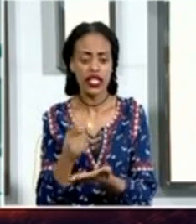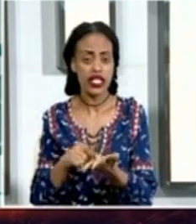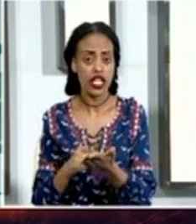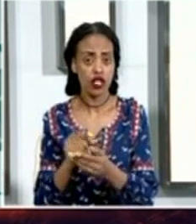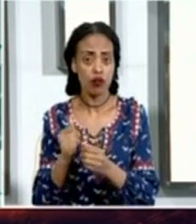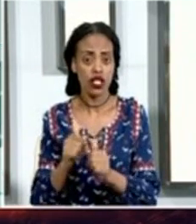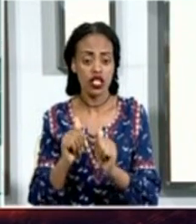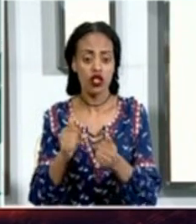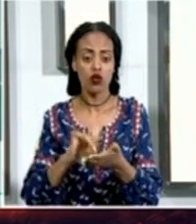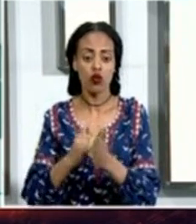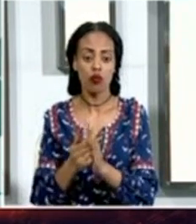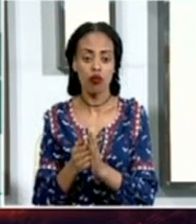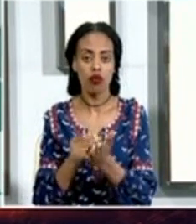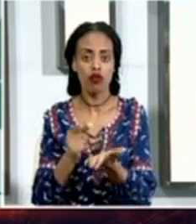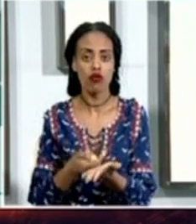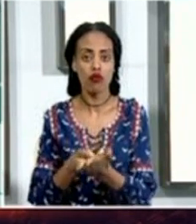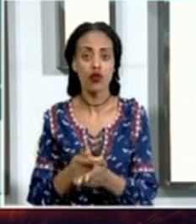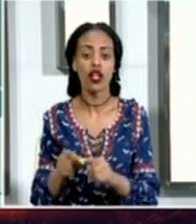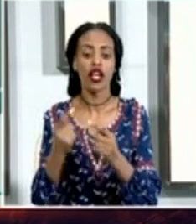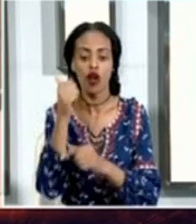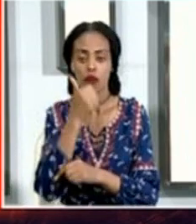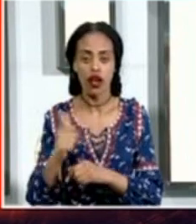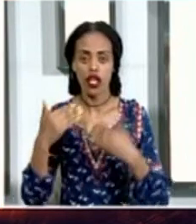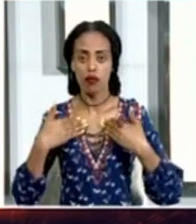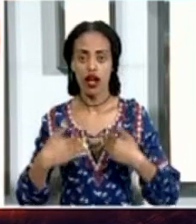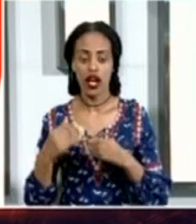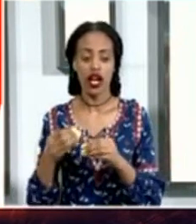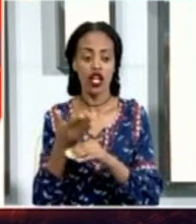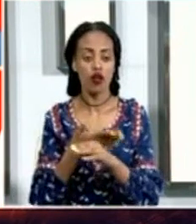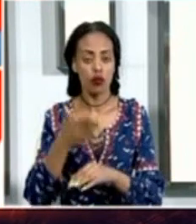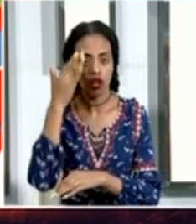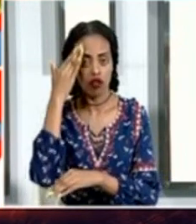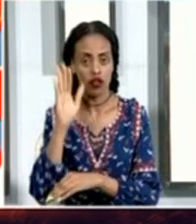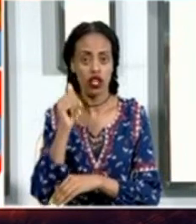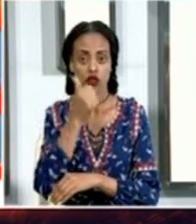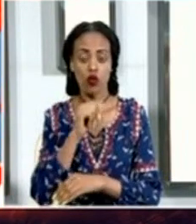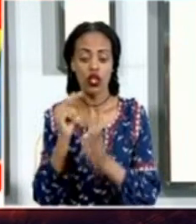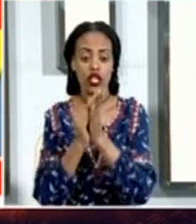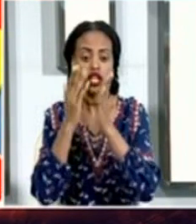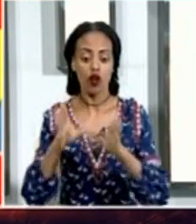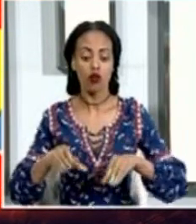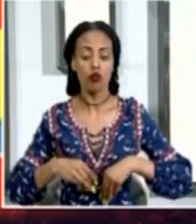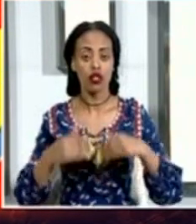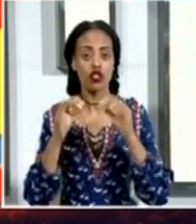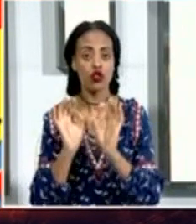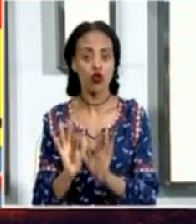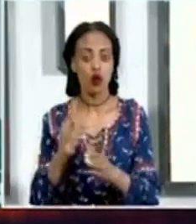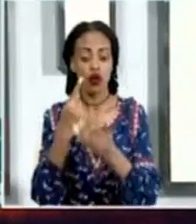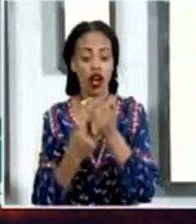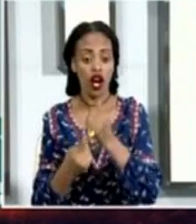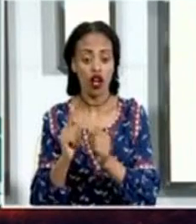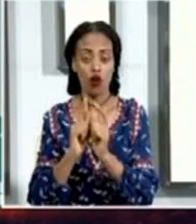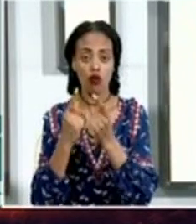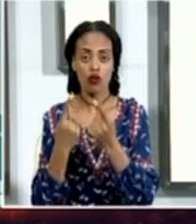ብመልክዕ ርጥባን ወይ እውን ምፅዋት ካብ ማንም ኣካል ለሚኑ ዝፈልጥ ኣይኮነን። ኣሽንኳይዶ ሕጋውን ቅብልነትን ዘይብሉ ኣሃዳዊ